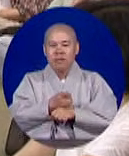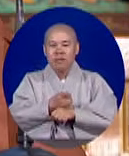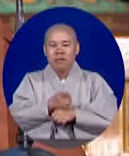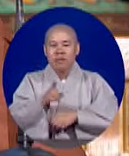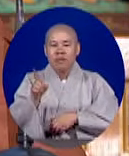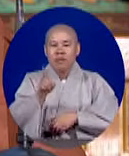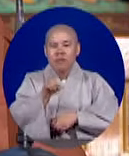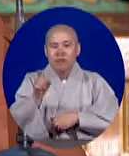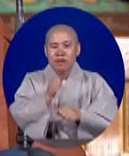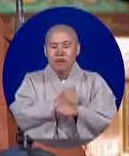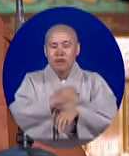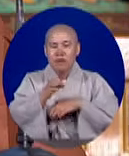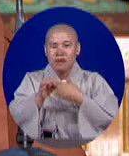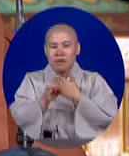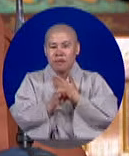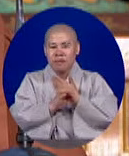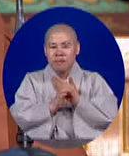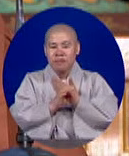뭐라고 그랬느냐면